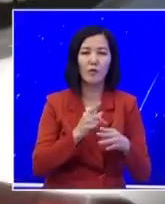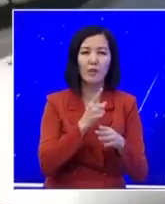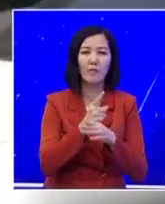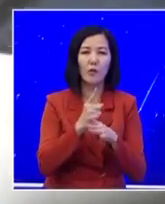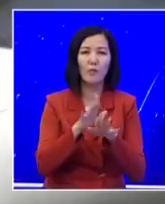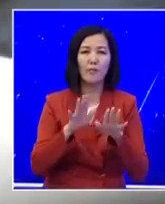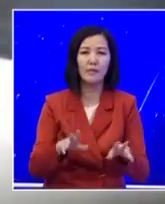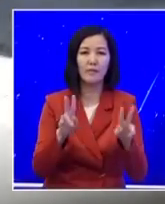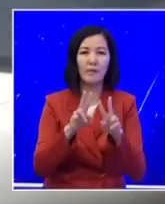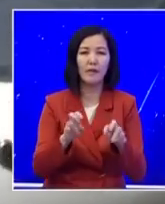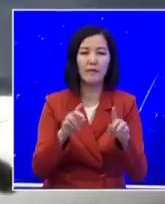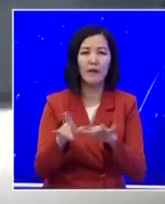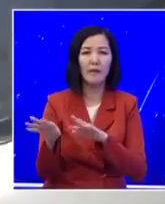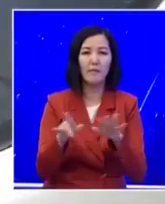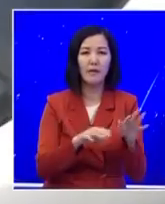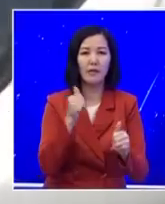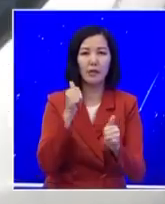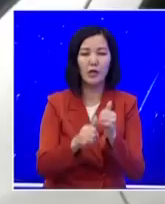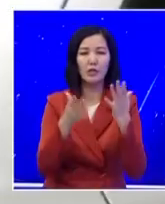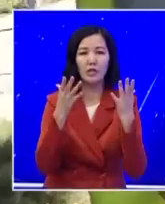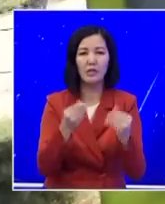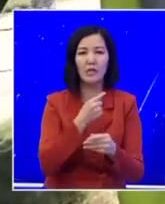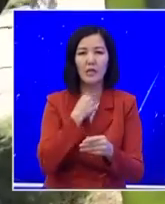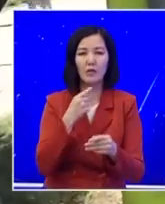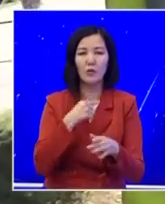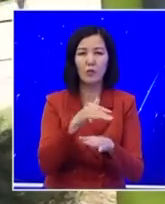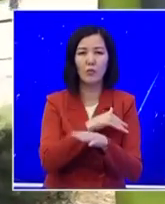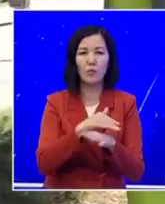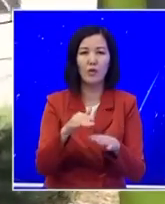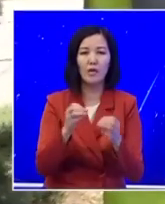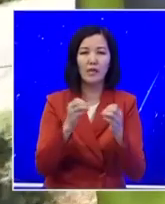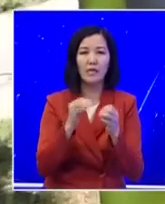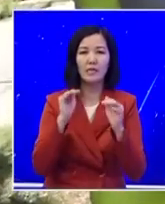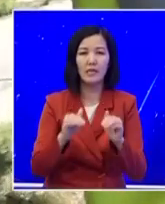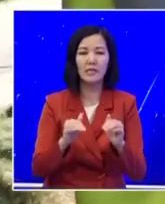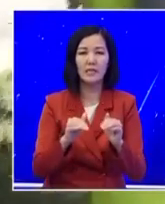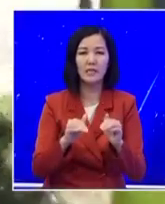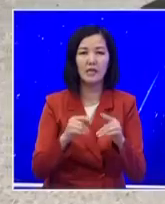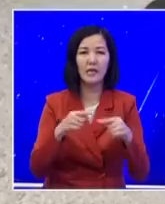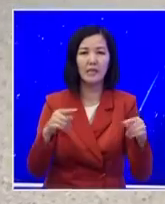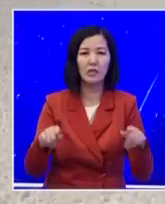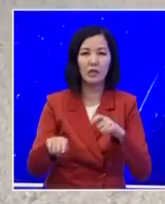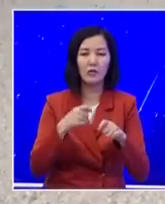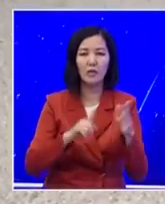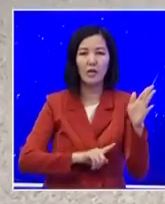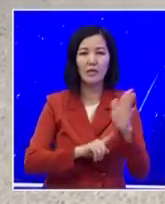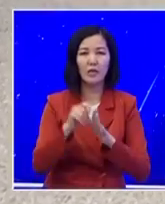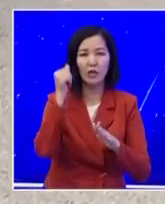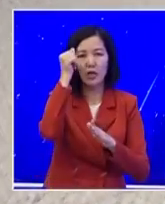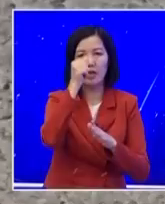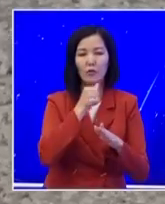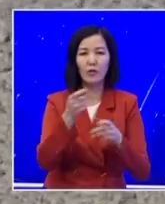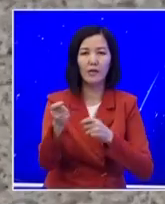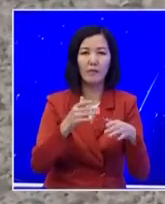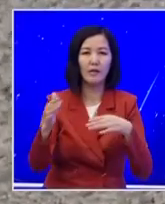проводили рейдовые мероприятия. Ежедневно на талдыкурганских улицах выявляют десятки различных нарушений. С начала года к административной